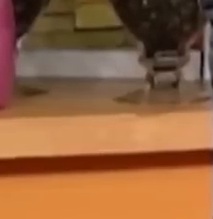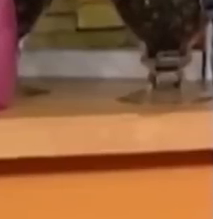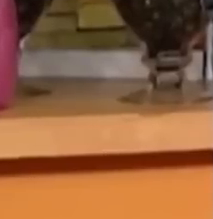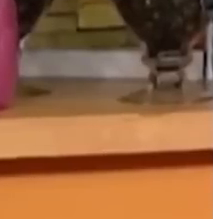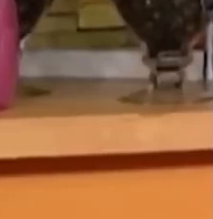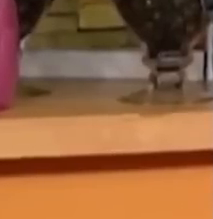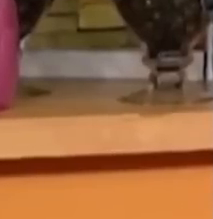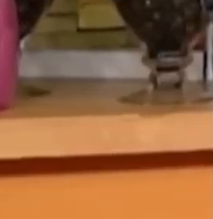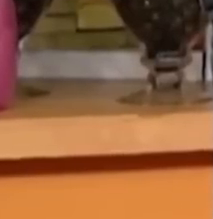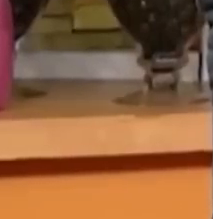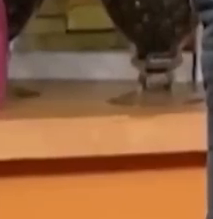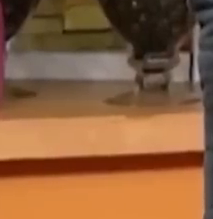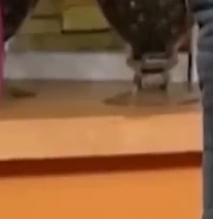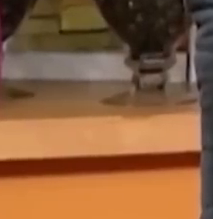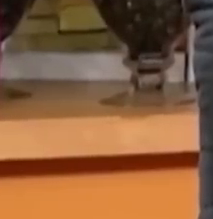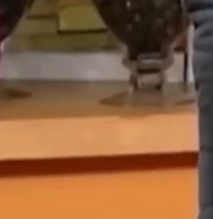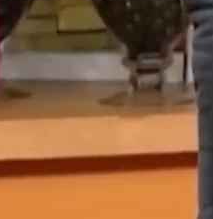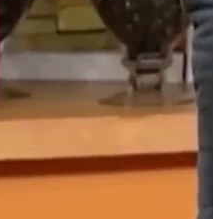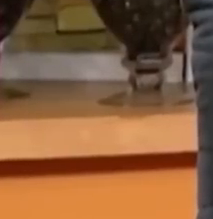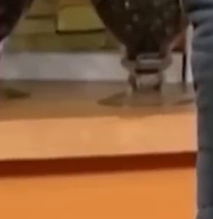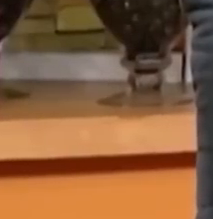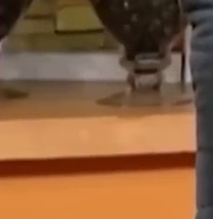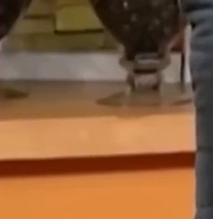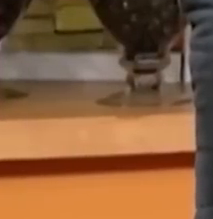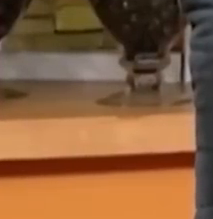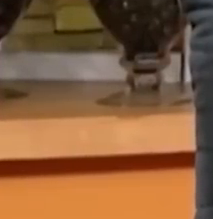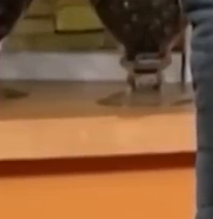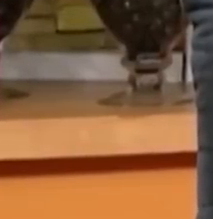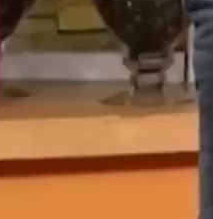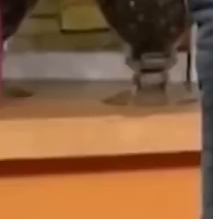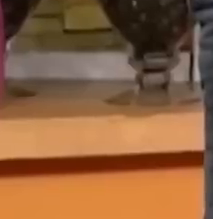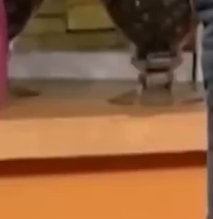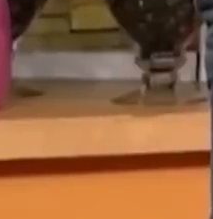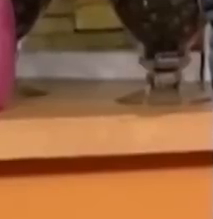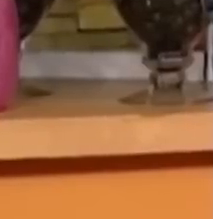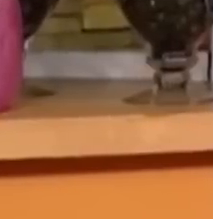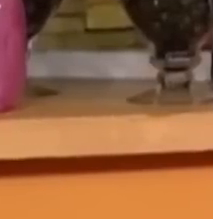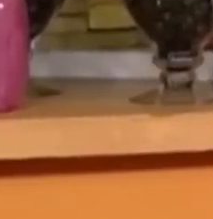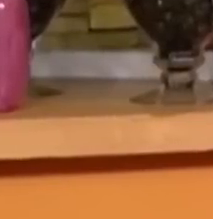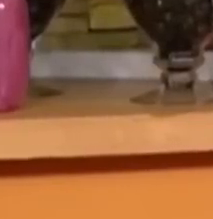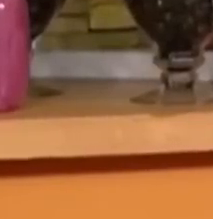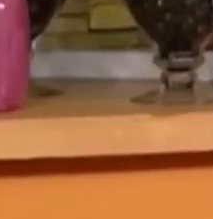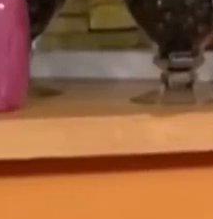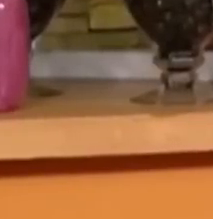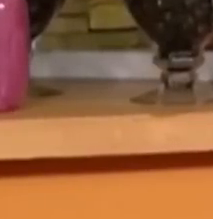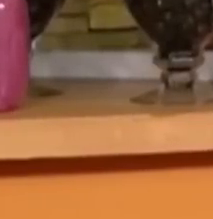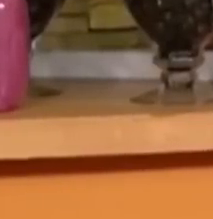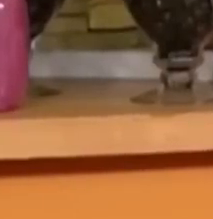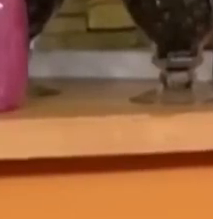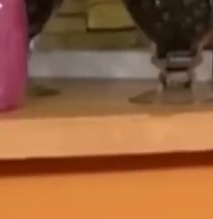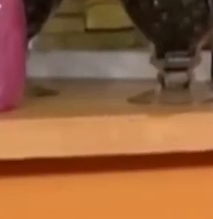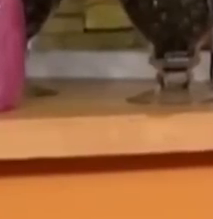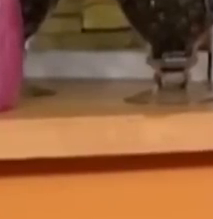youtube.com/GMA News. I-click lang ang subscribe button. At sa mga kapuso abroad, maaari kaming masubaybayan